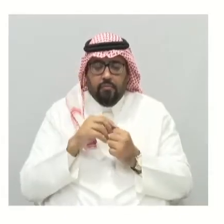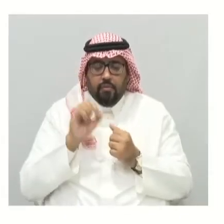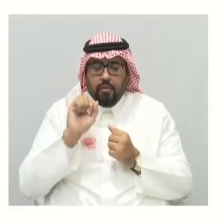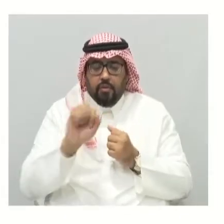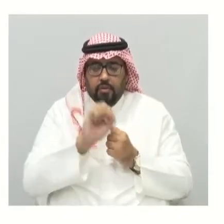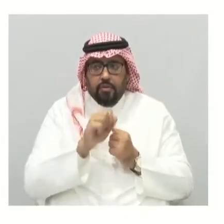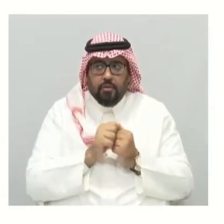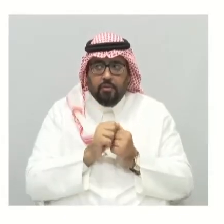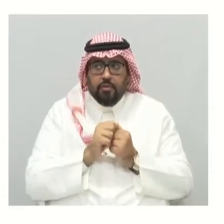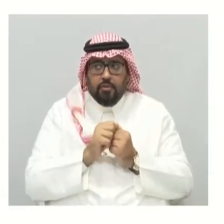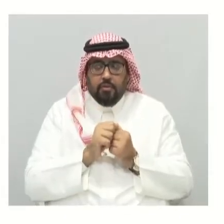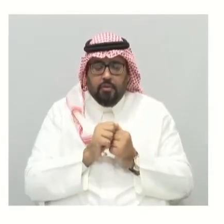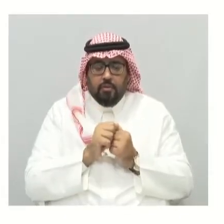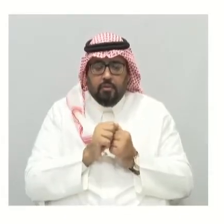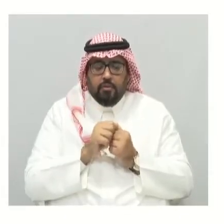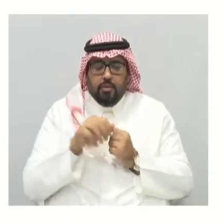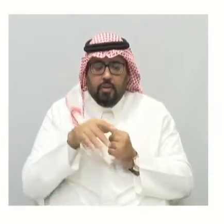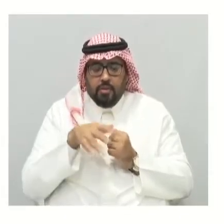خصائص السائل